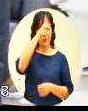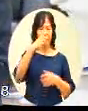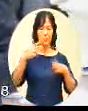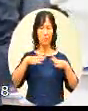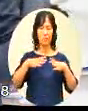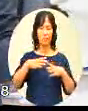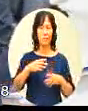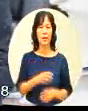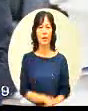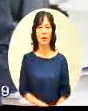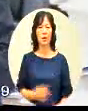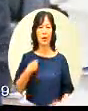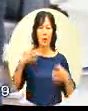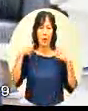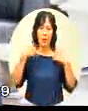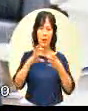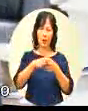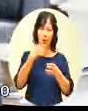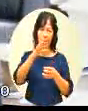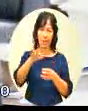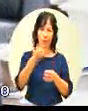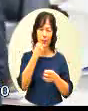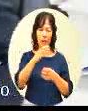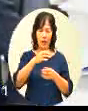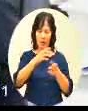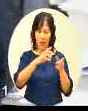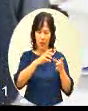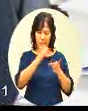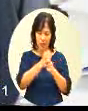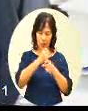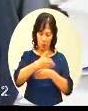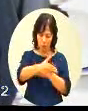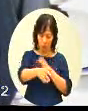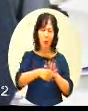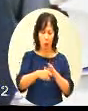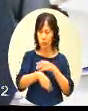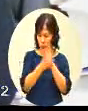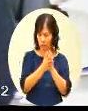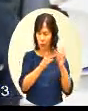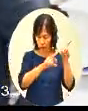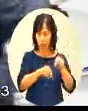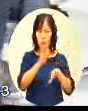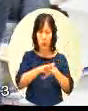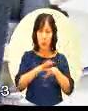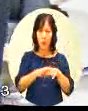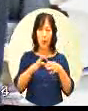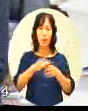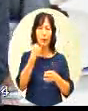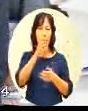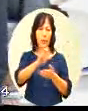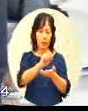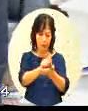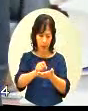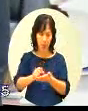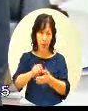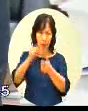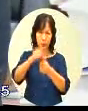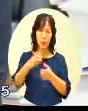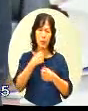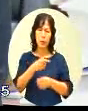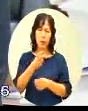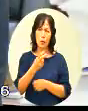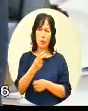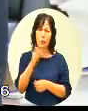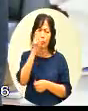份来叫你很多的 SOP 的动作，那个我们都认同，可是他要叫我要开单，要叫我酒测，我觉得这